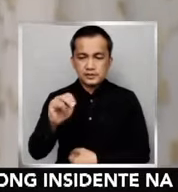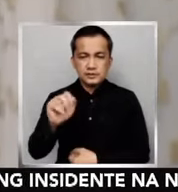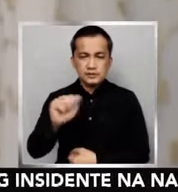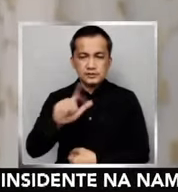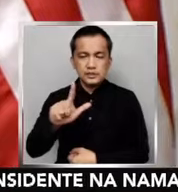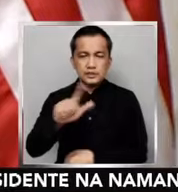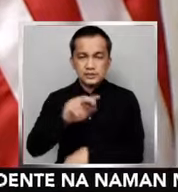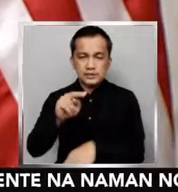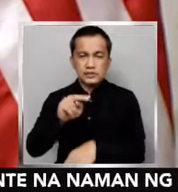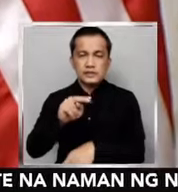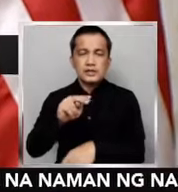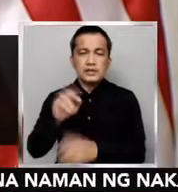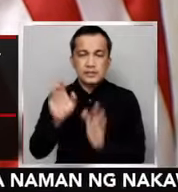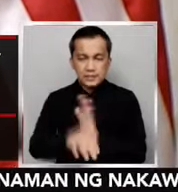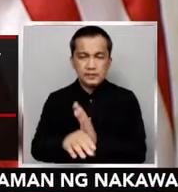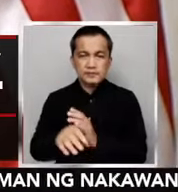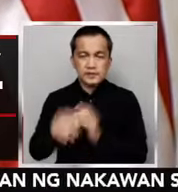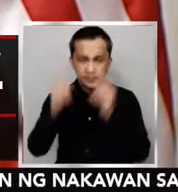trans